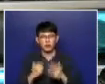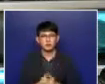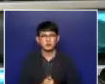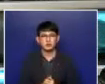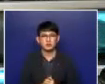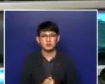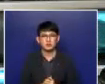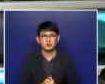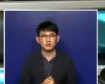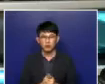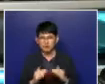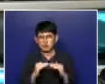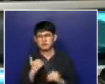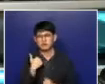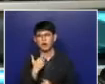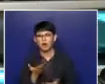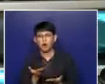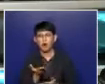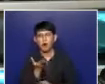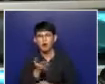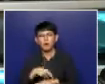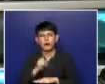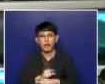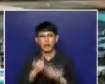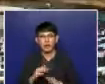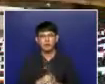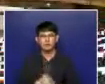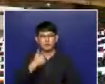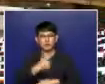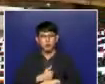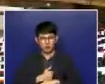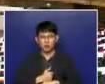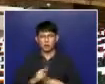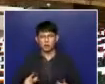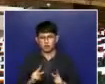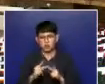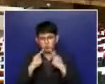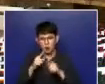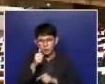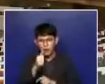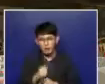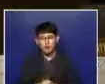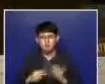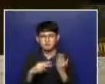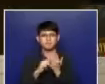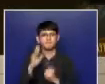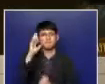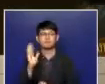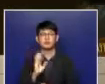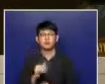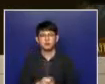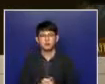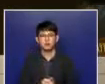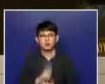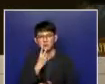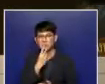เก็ลงทุนไปแล้วทีนี้พอลงทุนไปแล้วเสร็จปั๊บเนี่ยทำไงต่อฮะกทมก็ต้องจ่ายเงินคืนให้กับใครให้กับรฟม